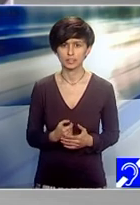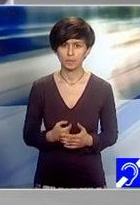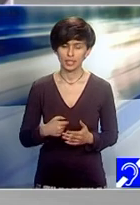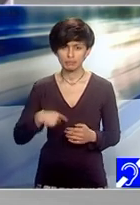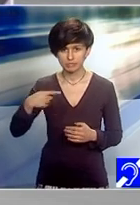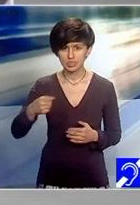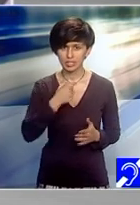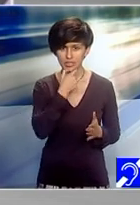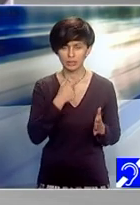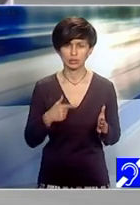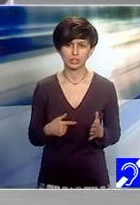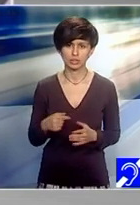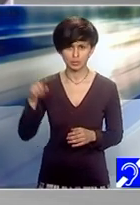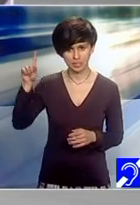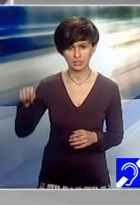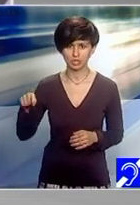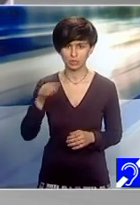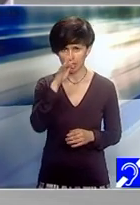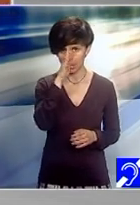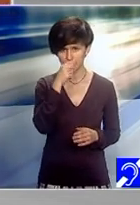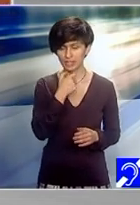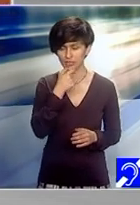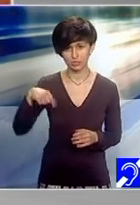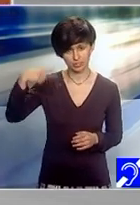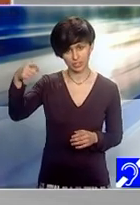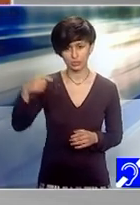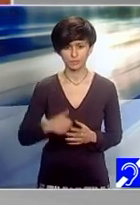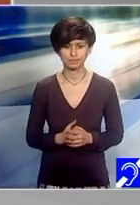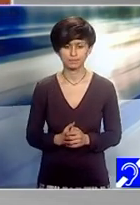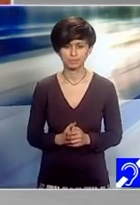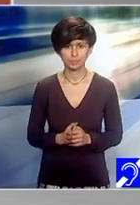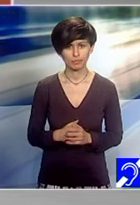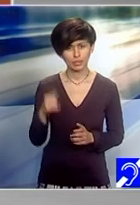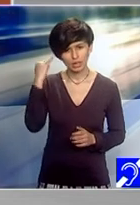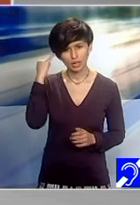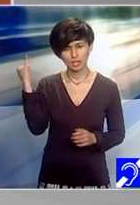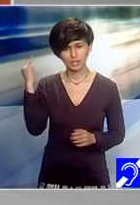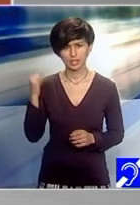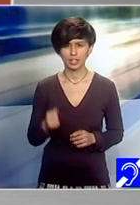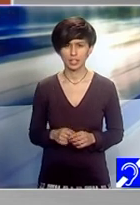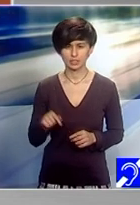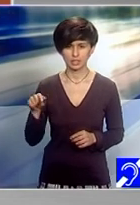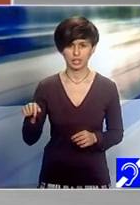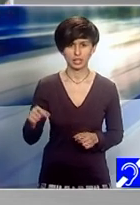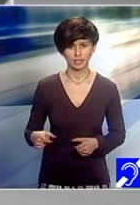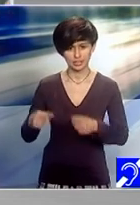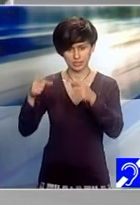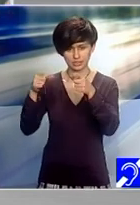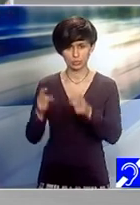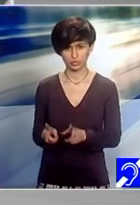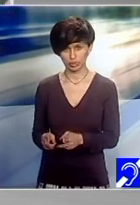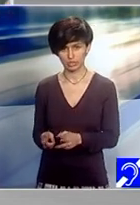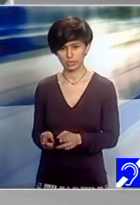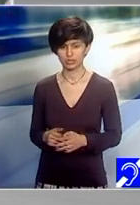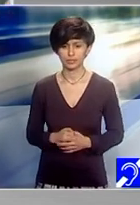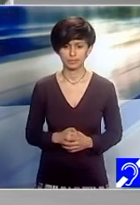viitor proiectul, programul acesta. Inițiativa le-a aparținut lor, Institutului Oncologic? Nu, inițiativa este a noastră. Noi